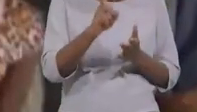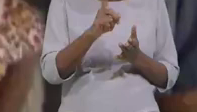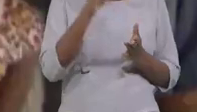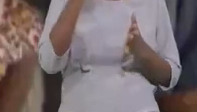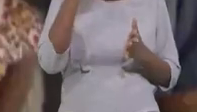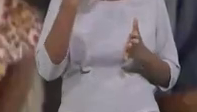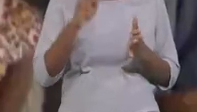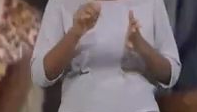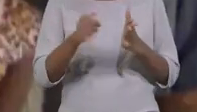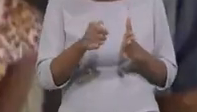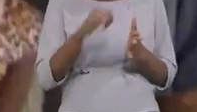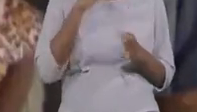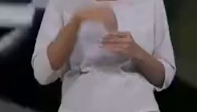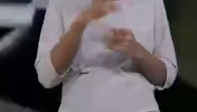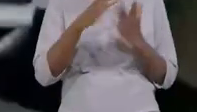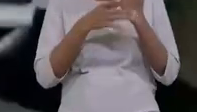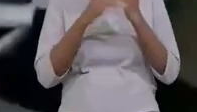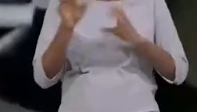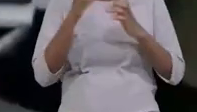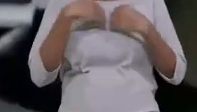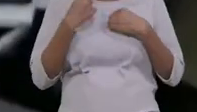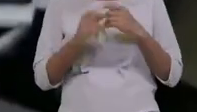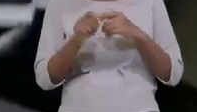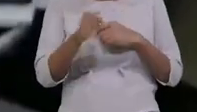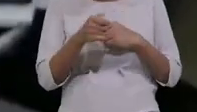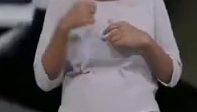chose? Vous savez que la clé, est-ce que